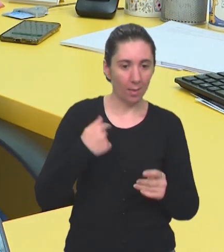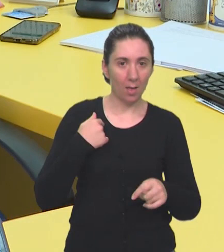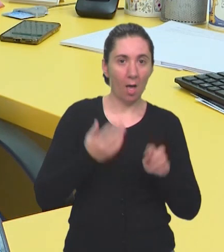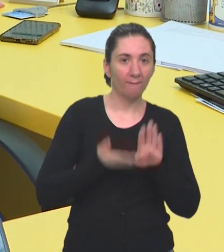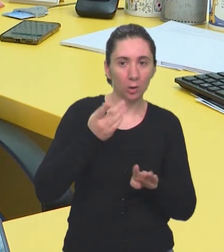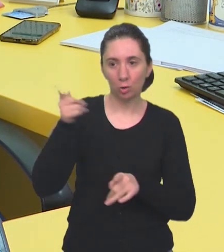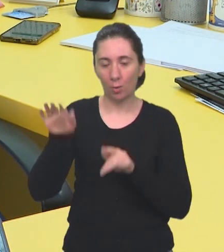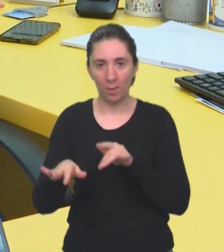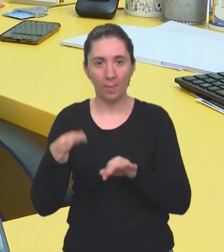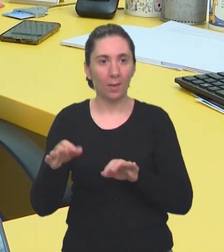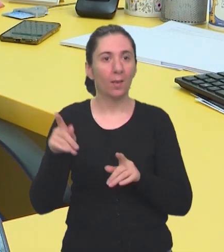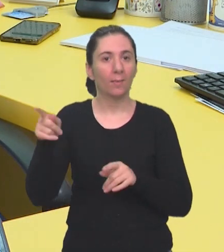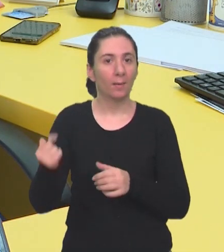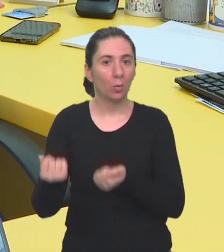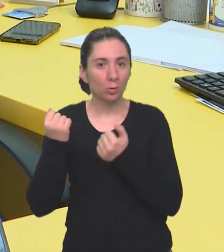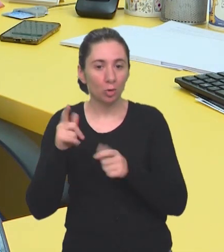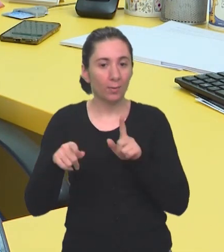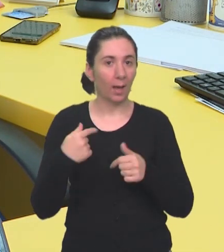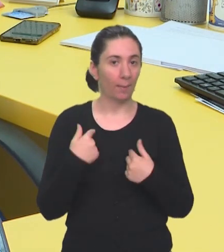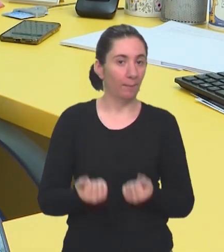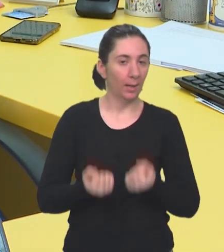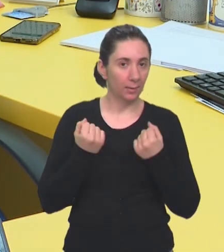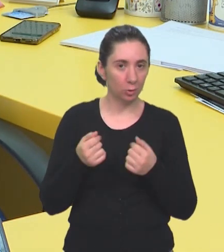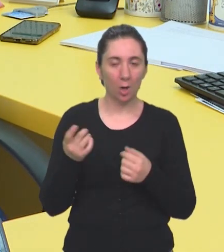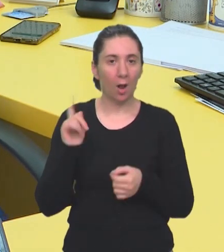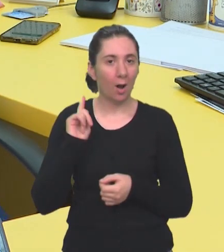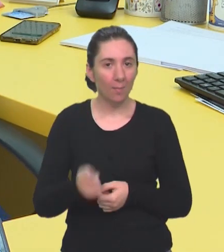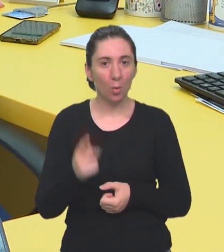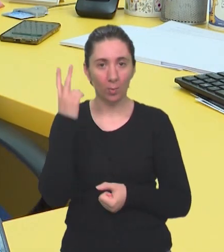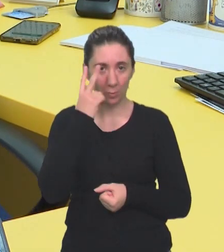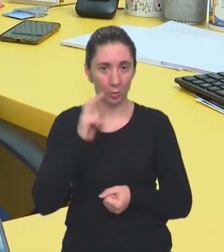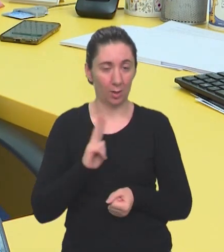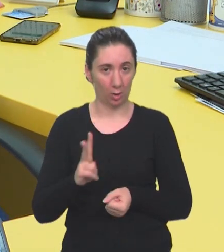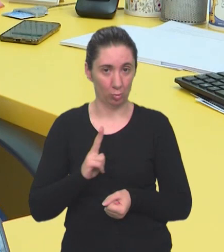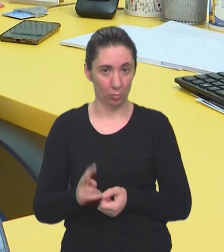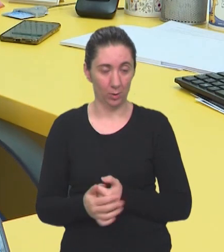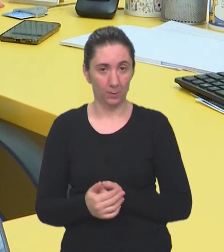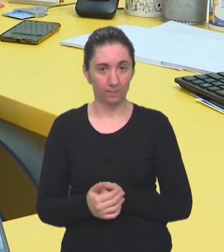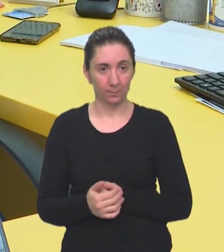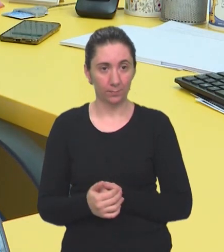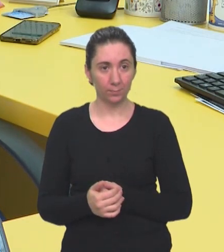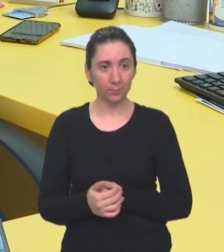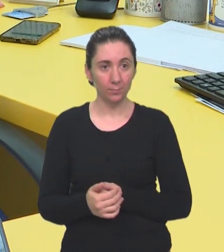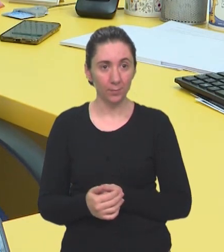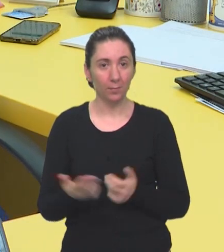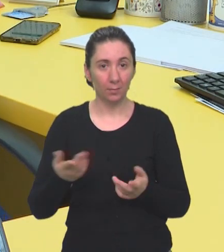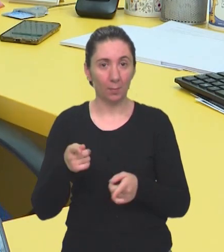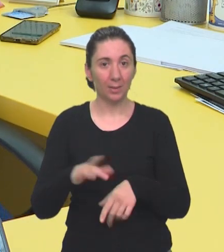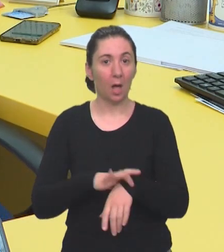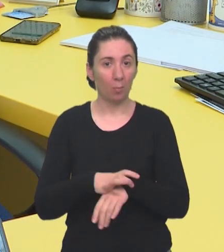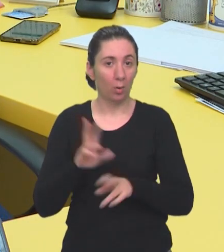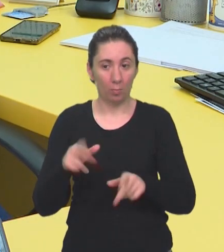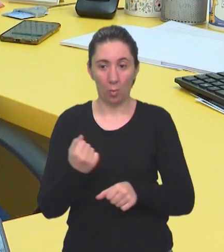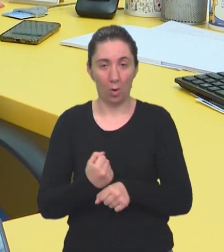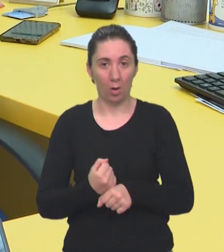povučem, nekad je njemu teže, nekad je meni teže, ali moramo se moći razumjeti i da bi uopće ta ambulanta